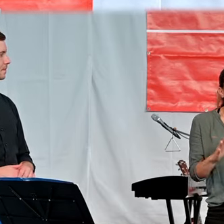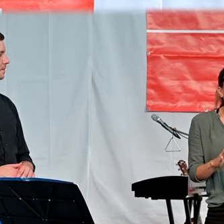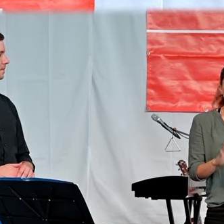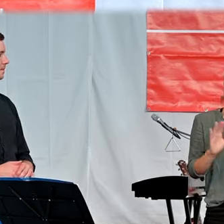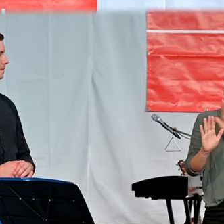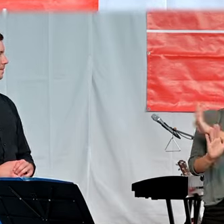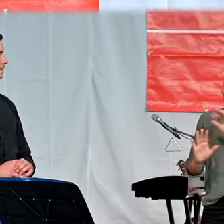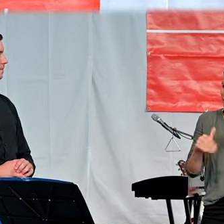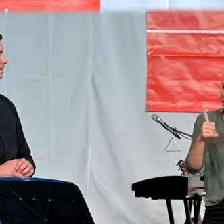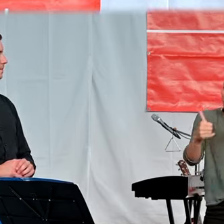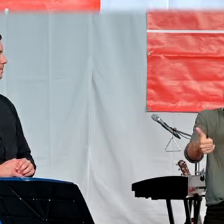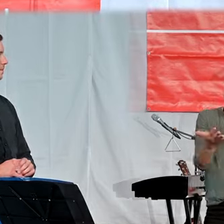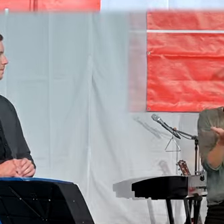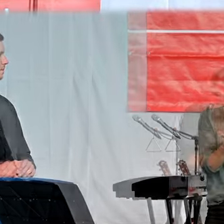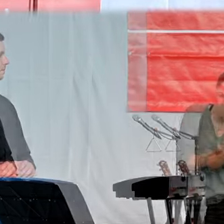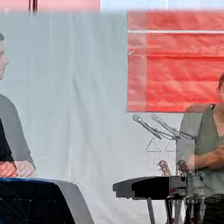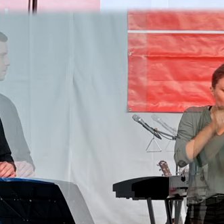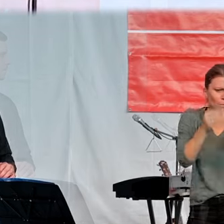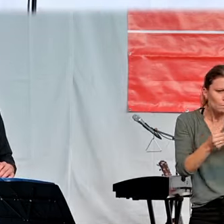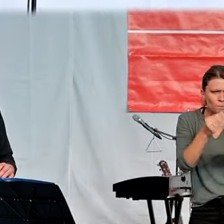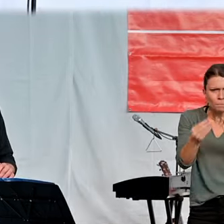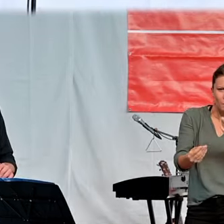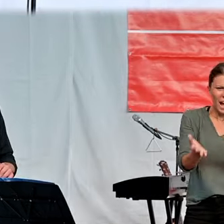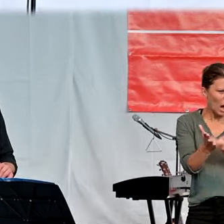begleitet und vielleicht auch herausgefordert hat?